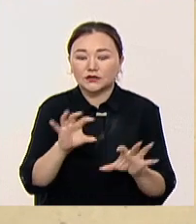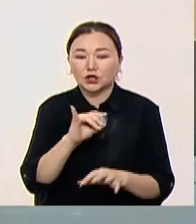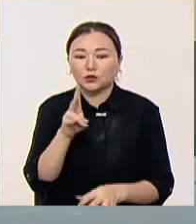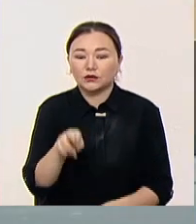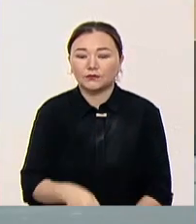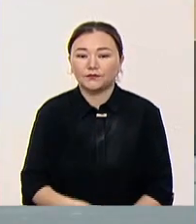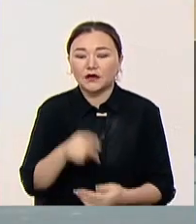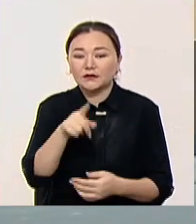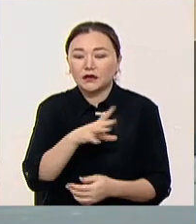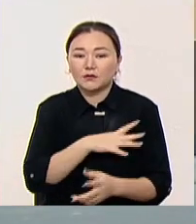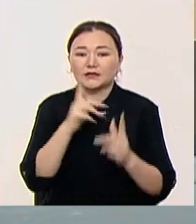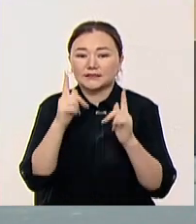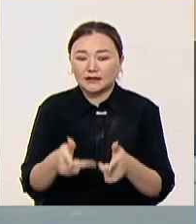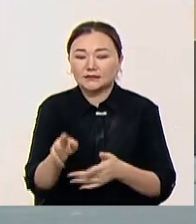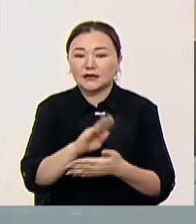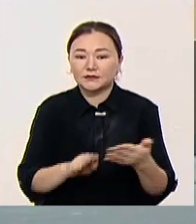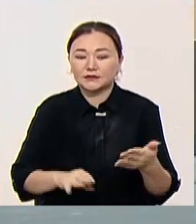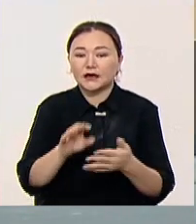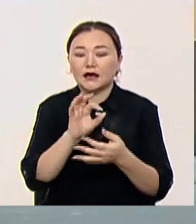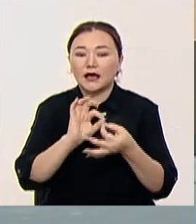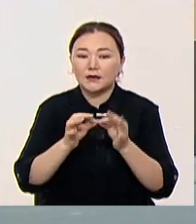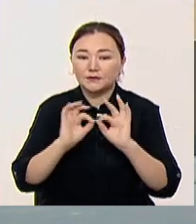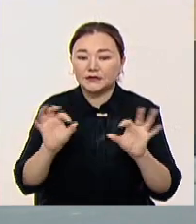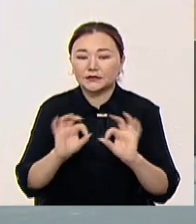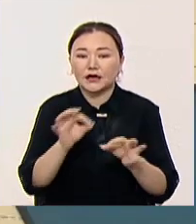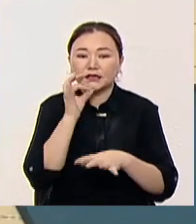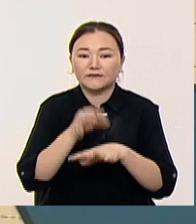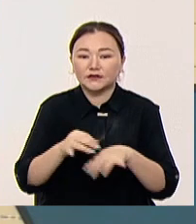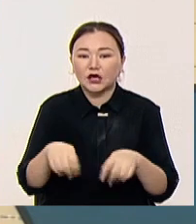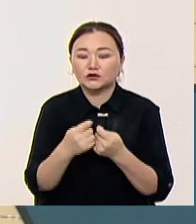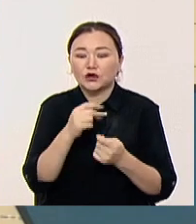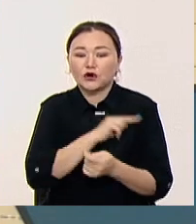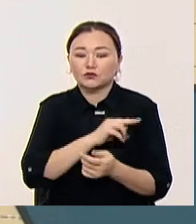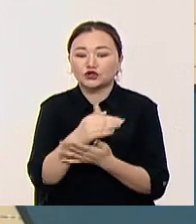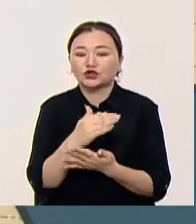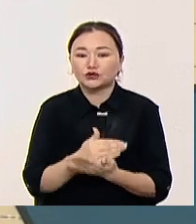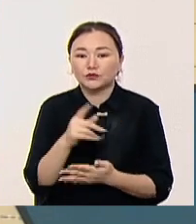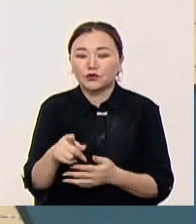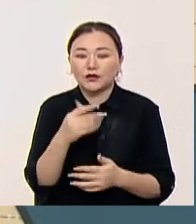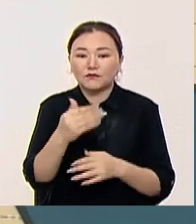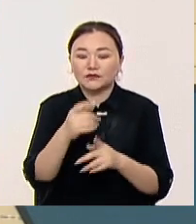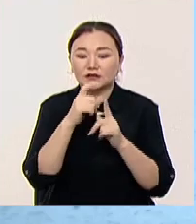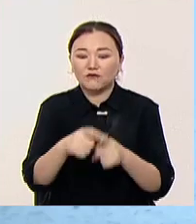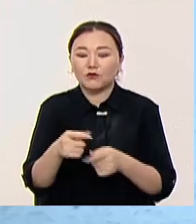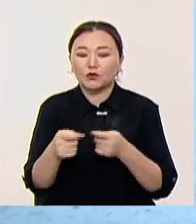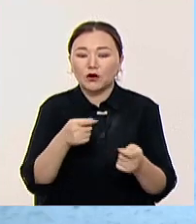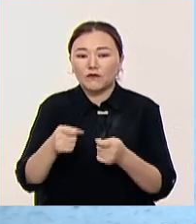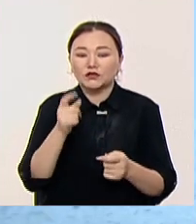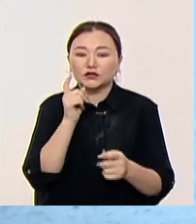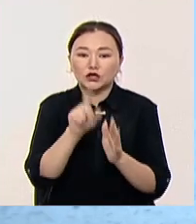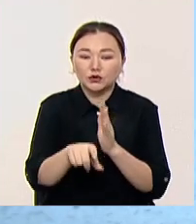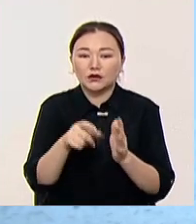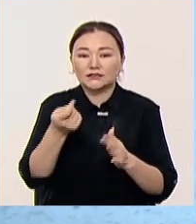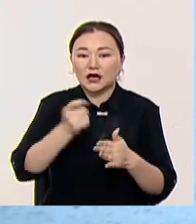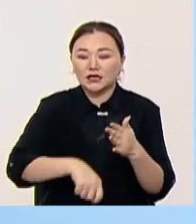Юлия. Она была согласна написать объяснительную и ответить за нарушение рабочего режима. Но, по ее словам, руководитель зашел в кабинет,